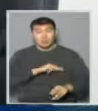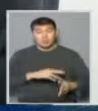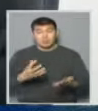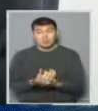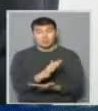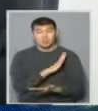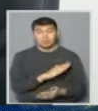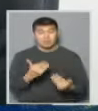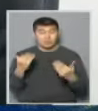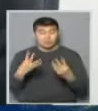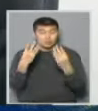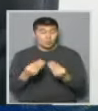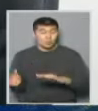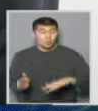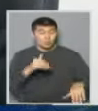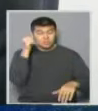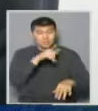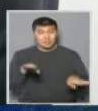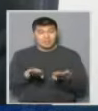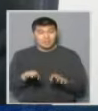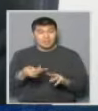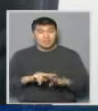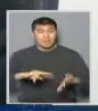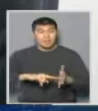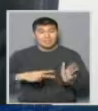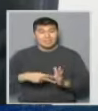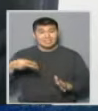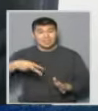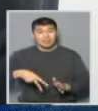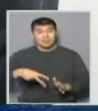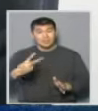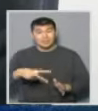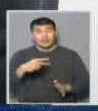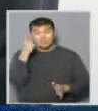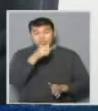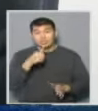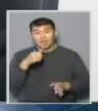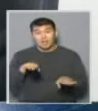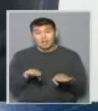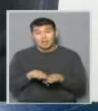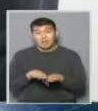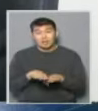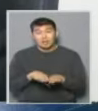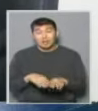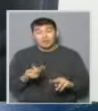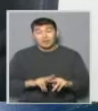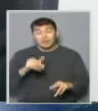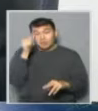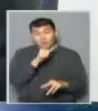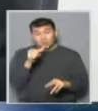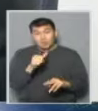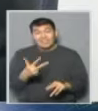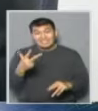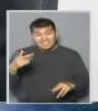Қазіргі таңда қарастырсақ, өткен жылмен салыстырғанда, осы бағдарлама бойынша 2020 жылмен салыстырғанда, биыл қаражат 3